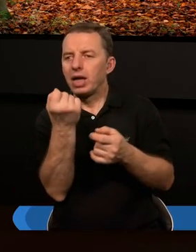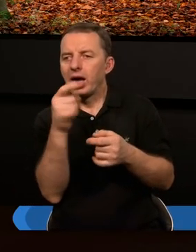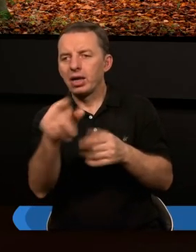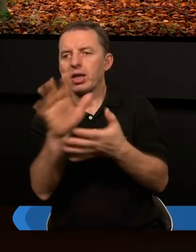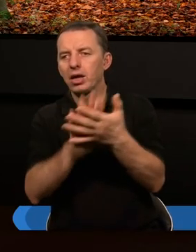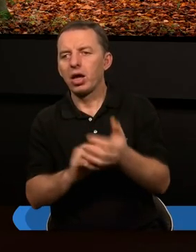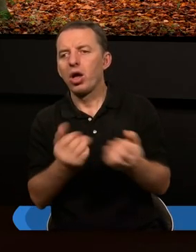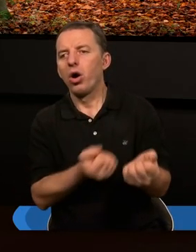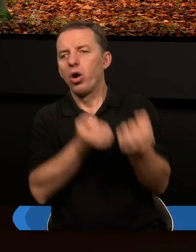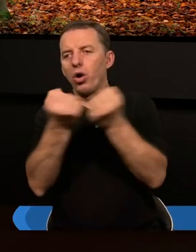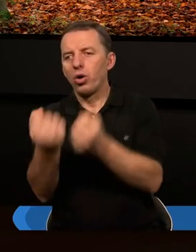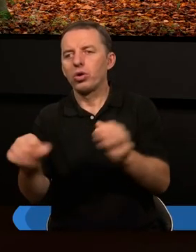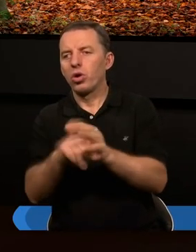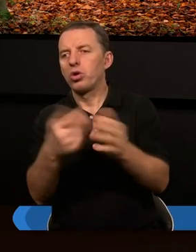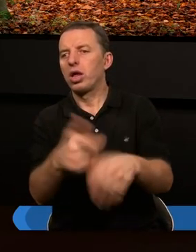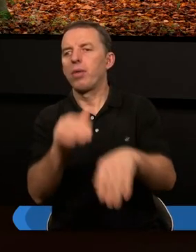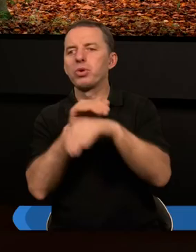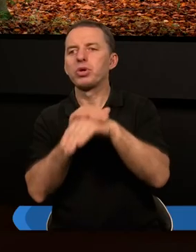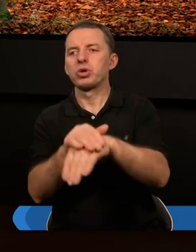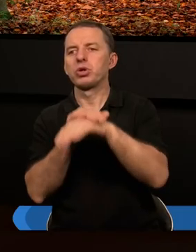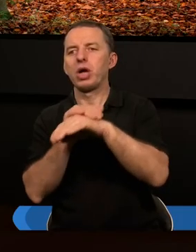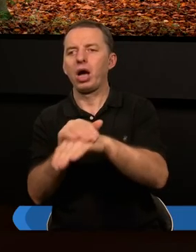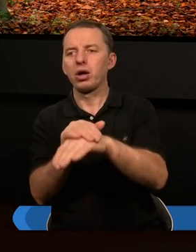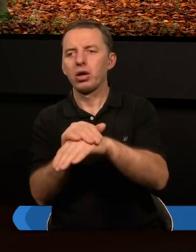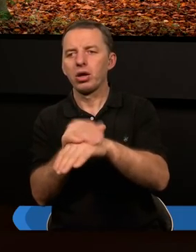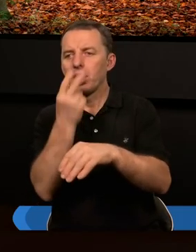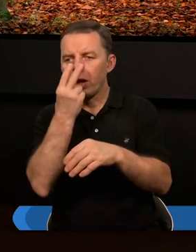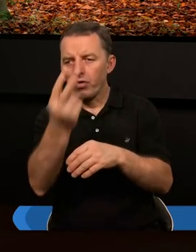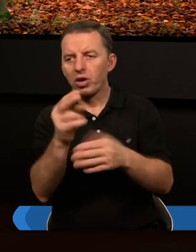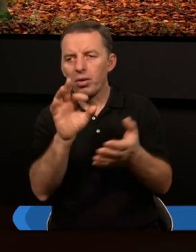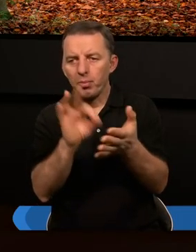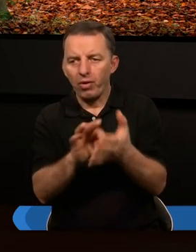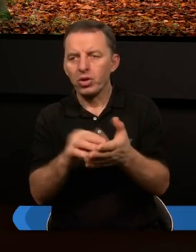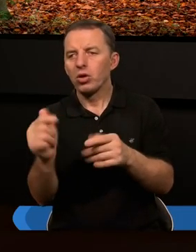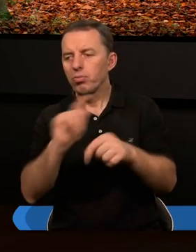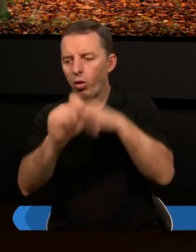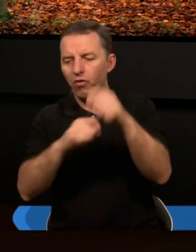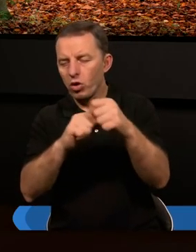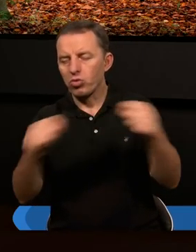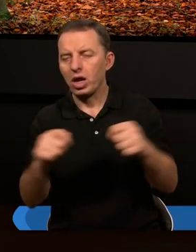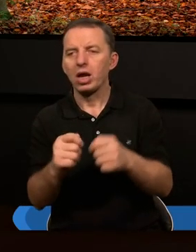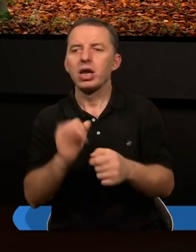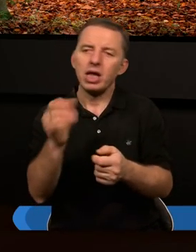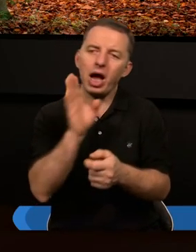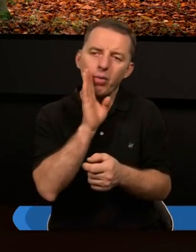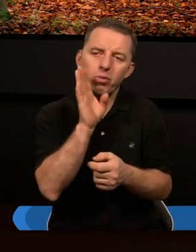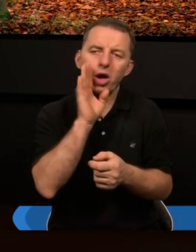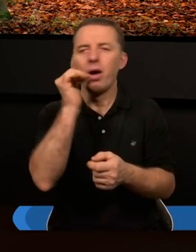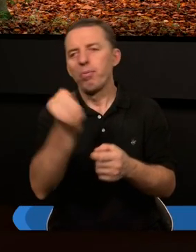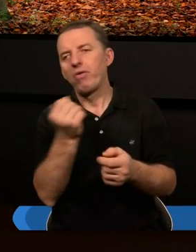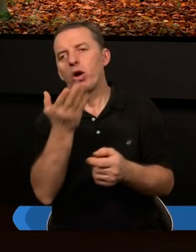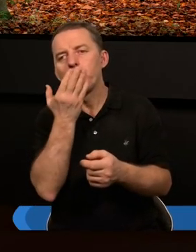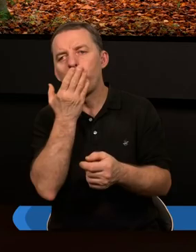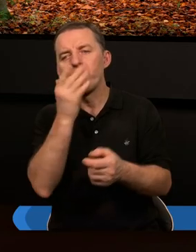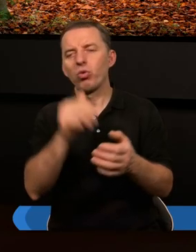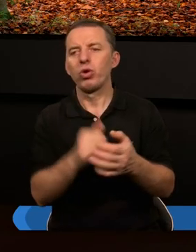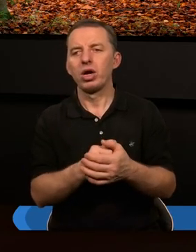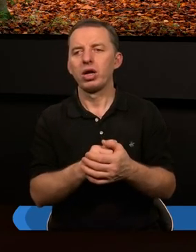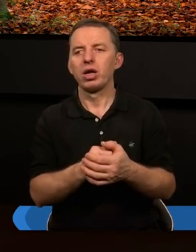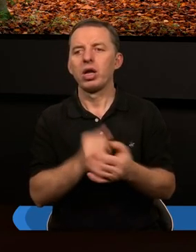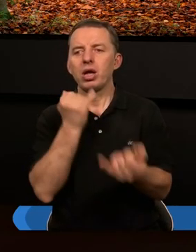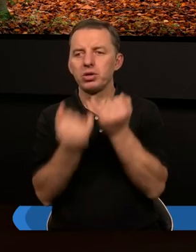za tymi tekstami o odnoszeniu się do nieprzyjaciół. Nie widzicie tu pewnego powiązania? Tak jakby Paweł też mówił,